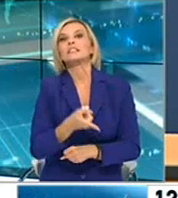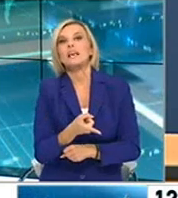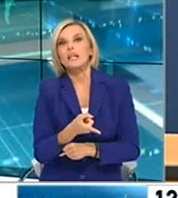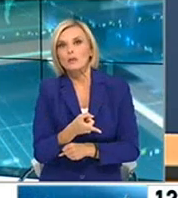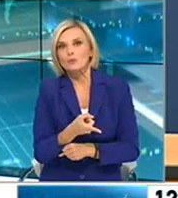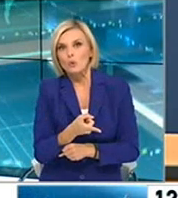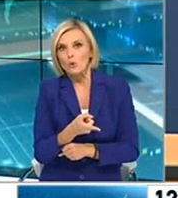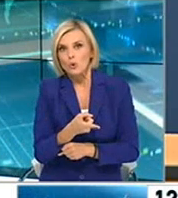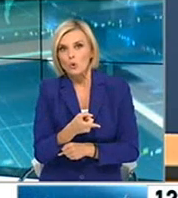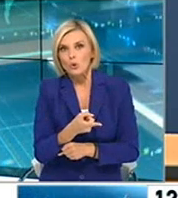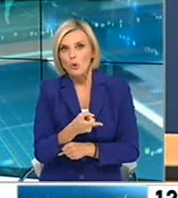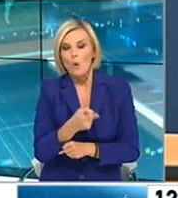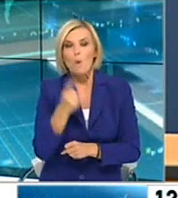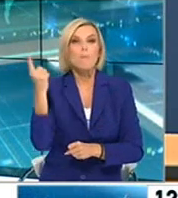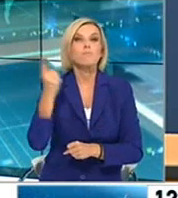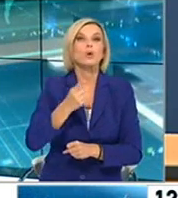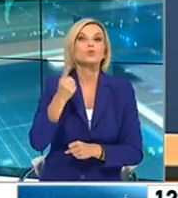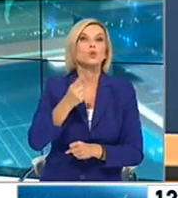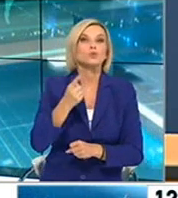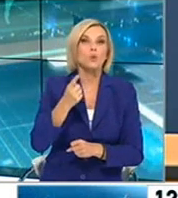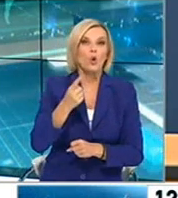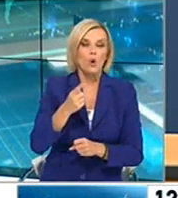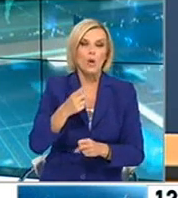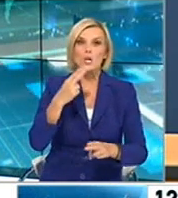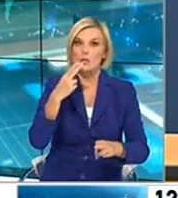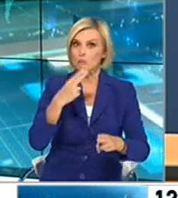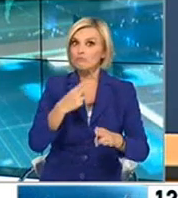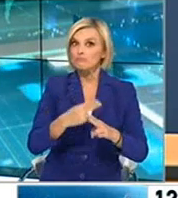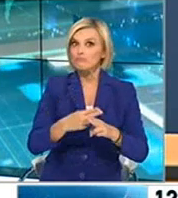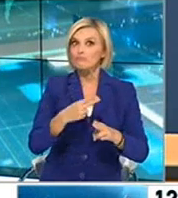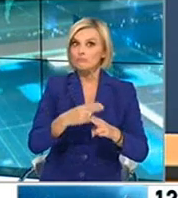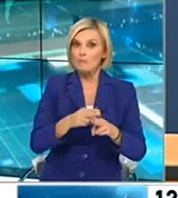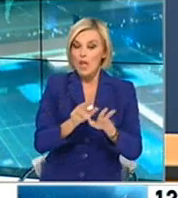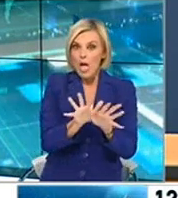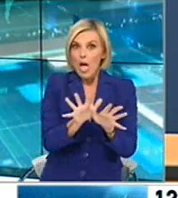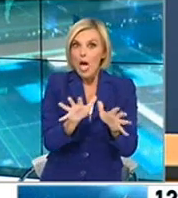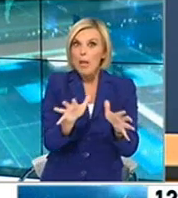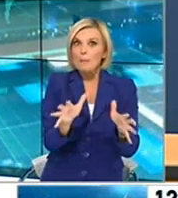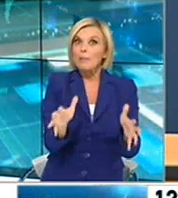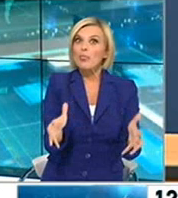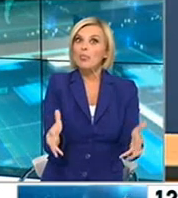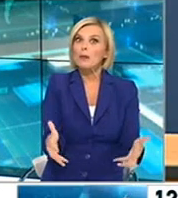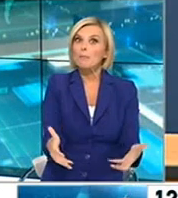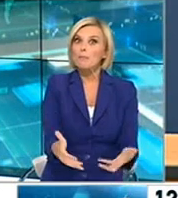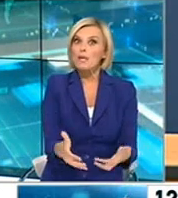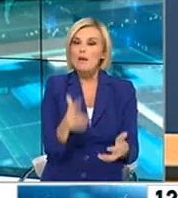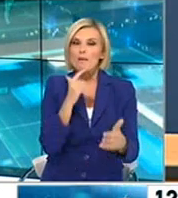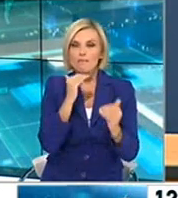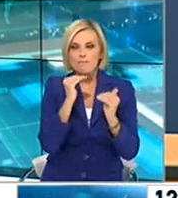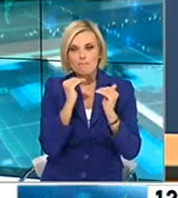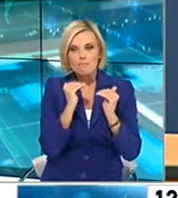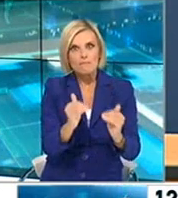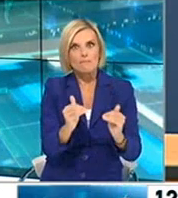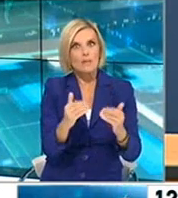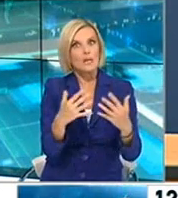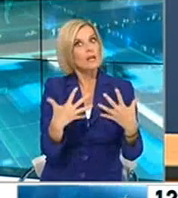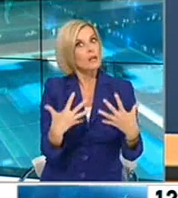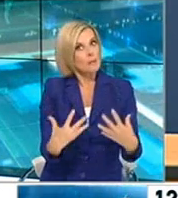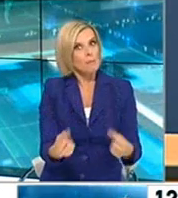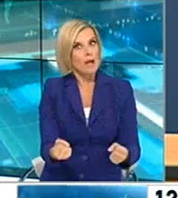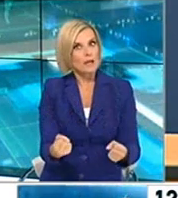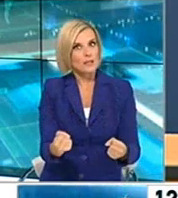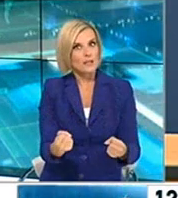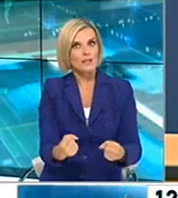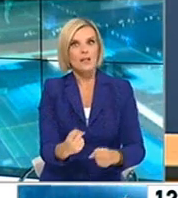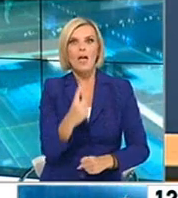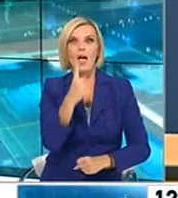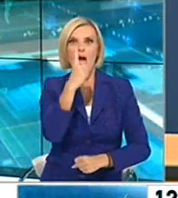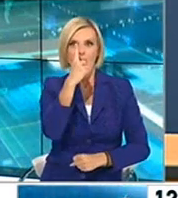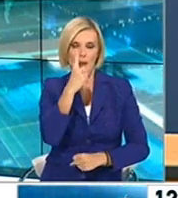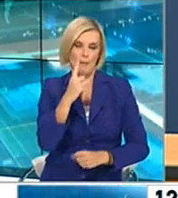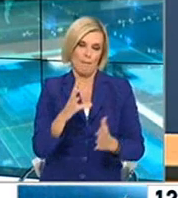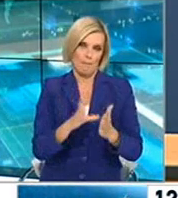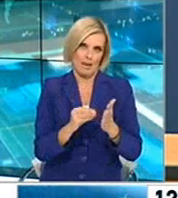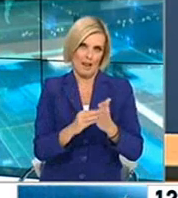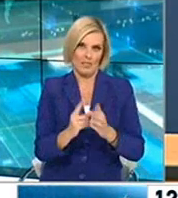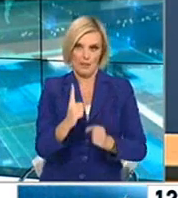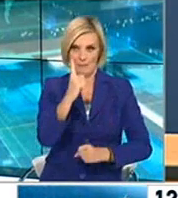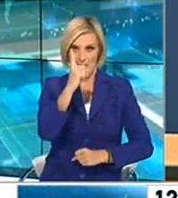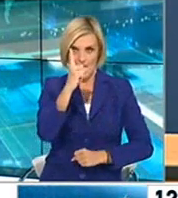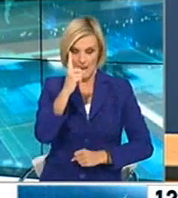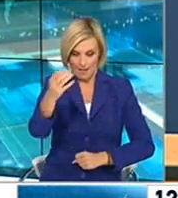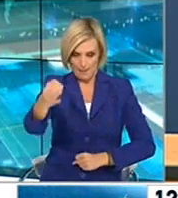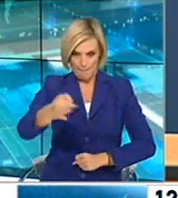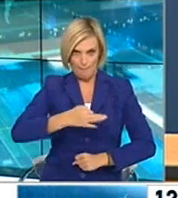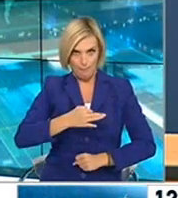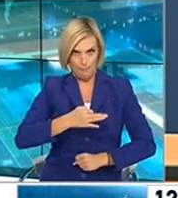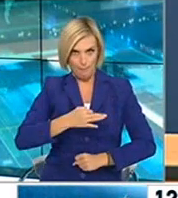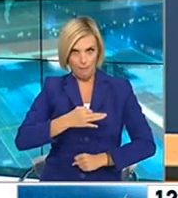σημαντικό, γιατί σημαίνει μια επιδημία που διατηρείται. Δηλαδή κάθε κρούσμα δίνει κατά μέσο όρο άλλο ένα.